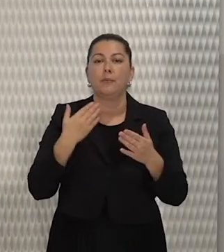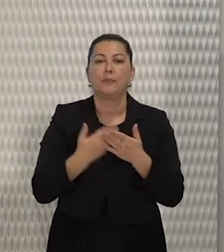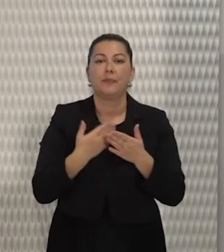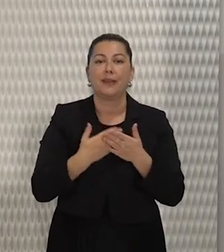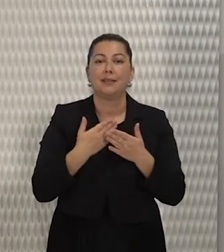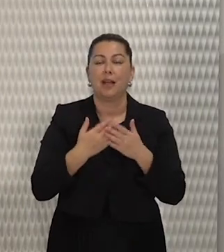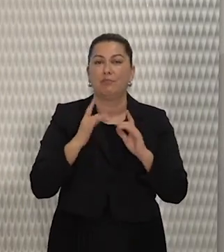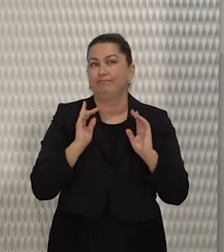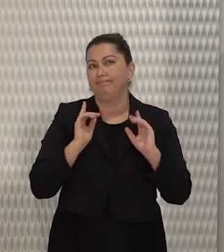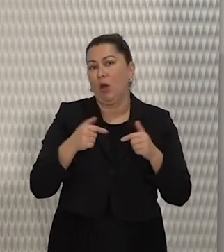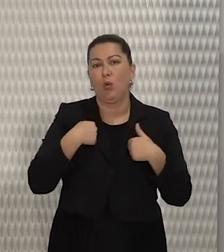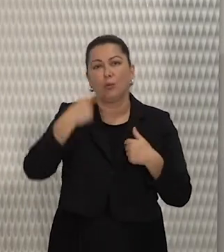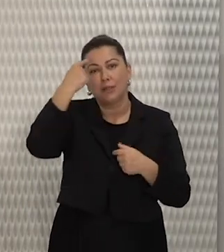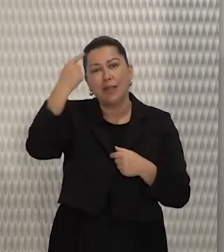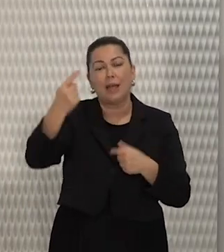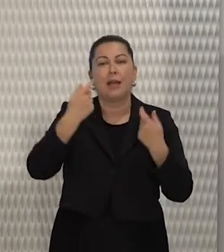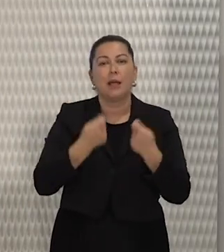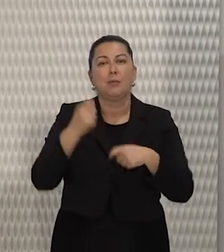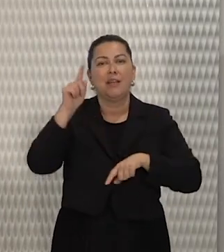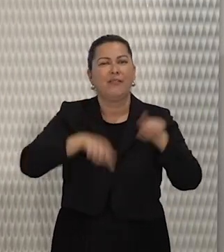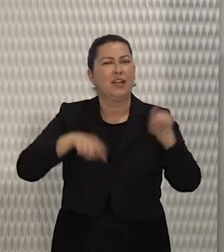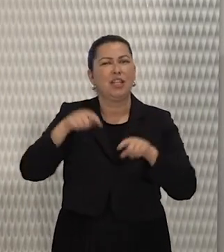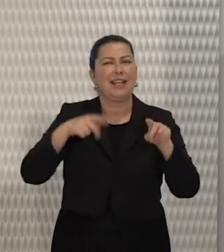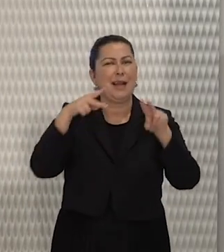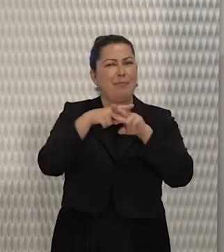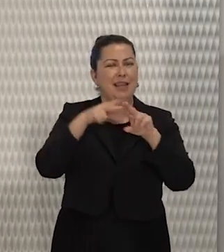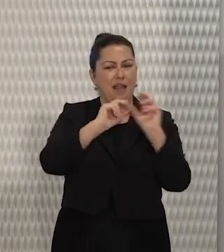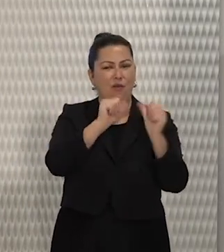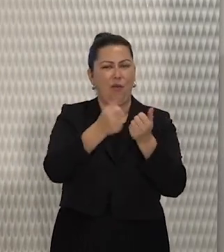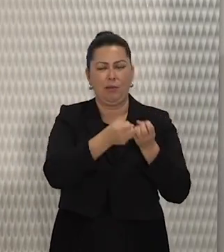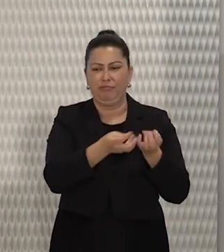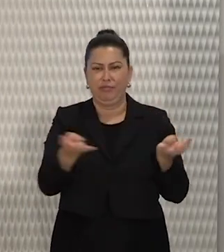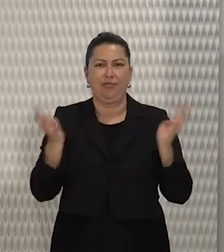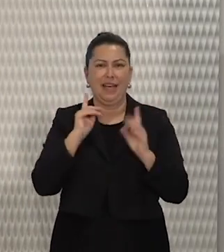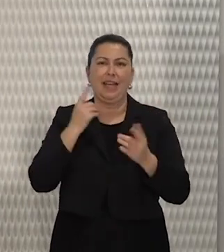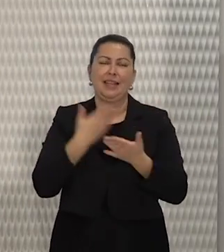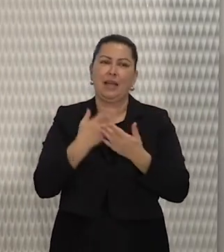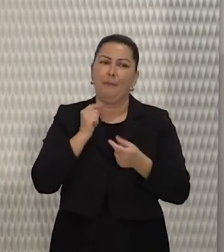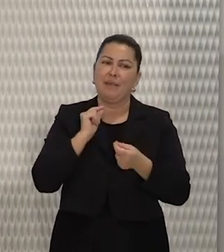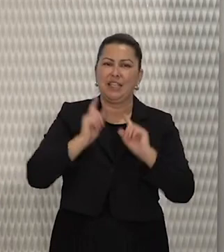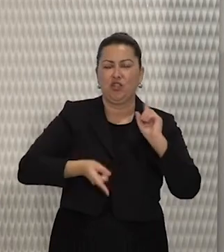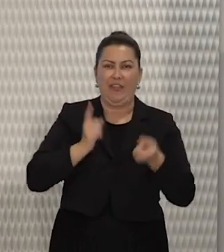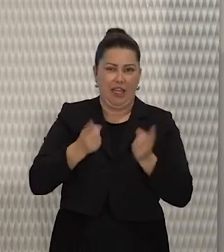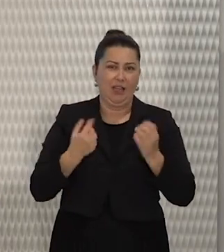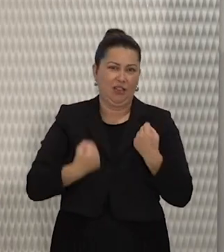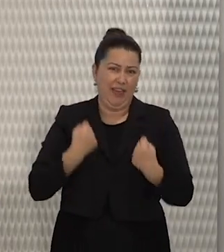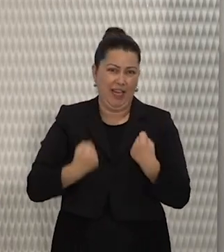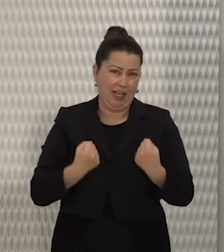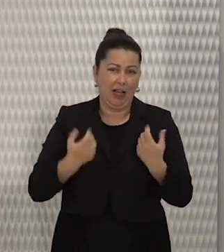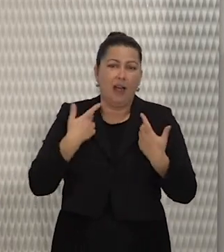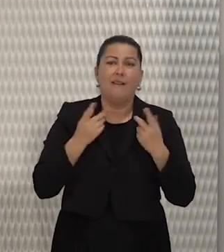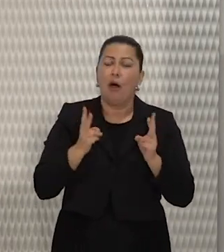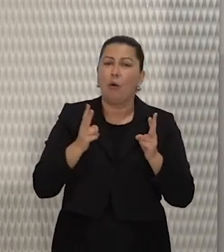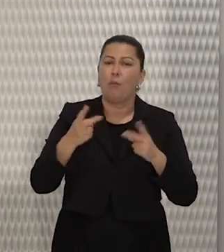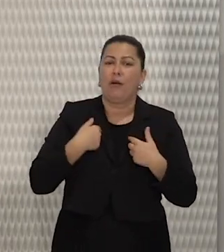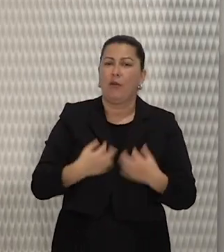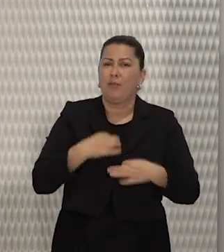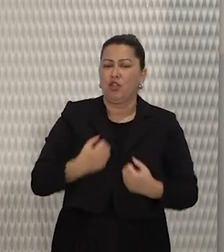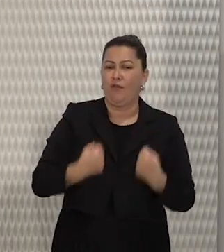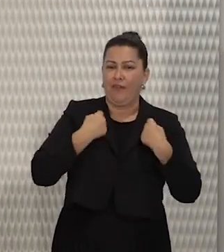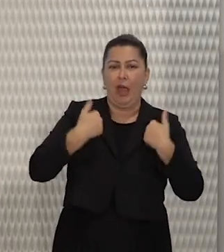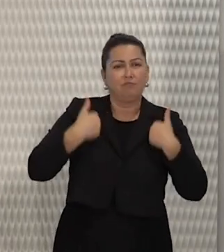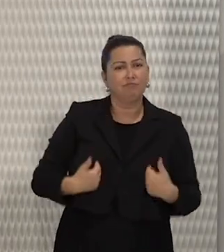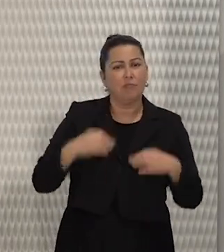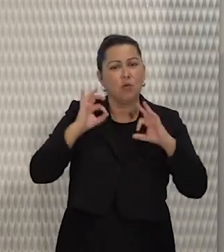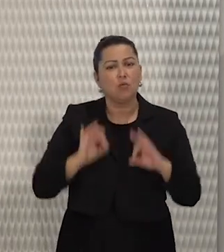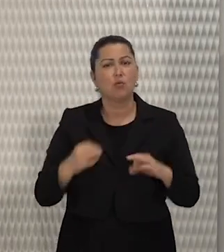einfach, es gibt so viele verschiedene Behinderungen, deshalb ist es einfach schwierig. Ich tue mir das manchmal schwer, über andere Menschen mit Behinderung zu reden, weil mir geht es gut, ich